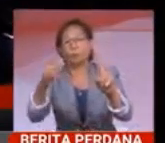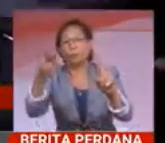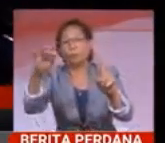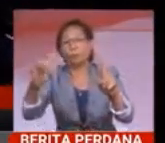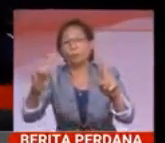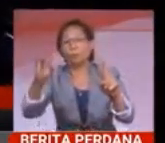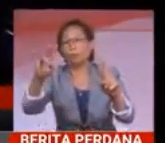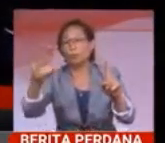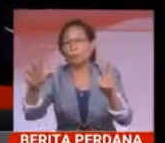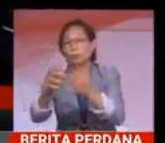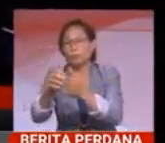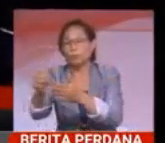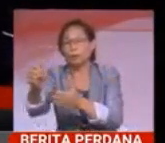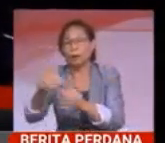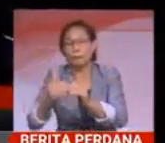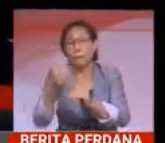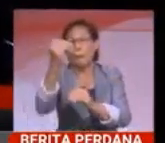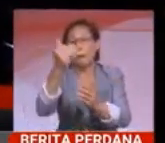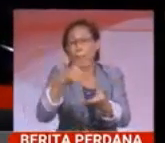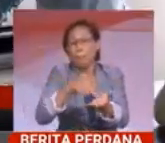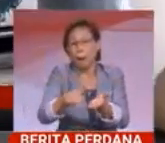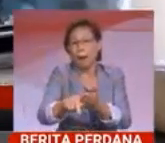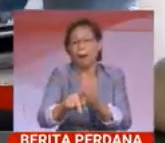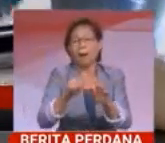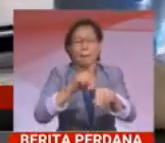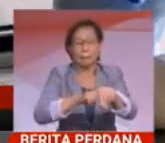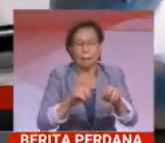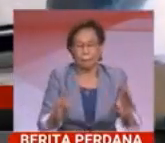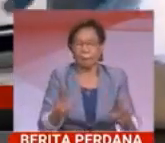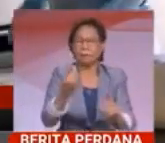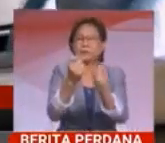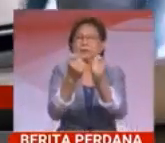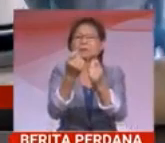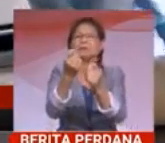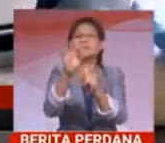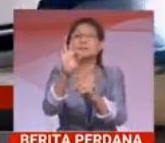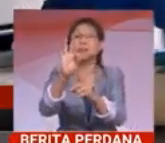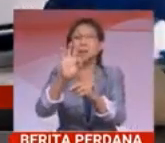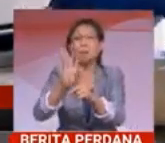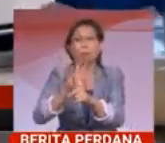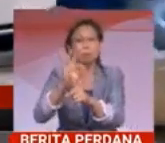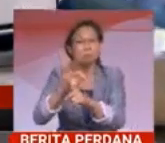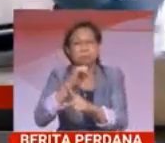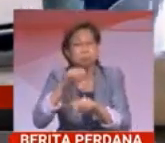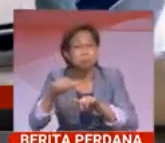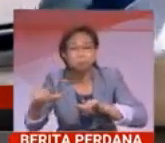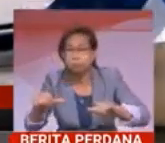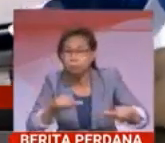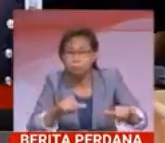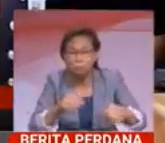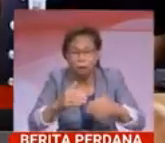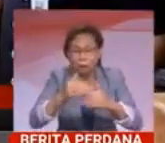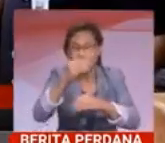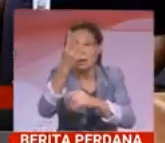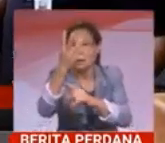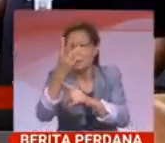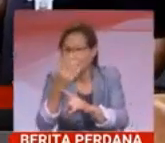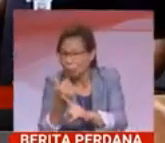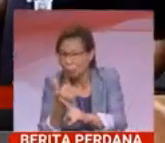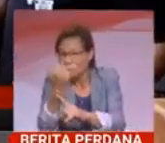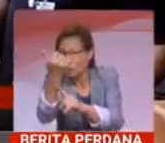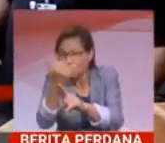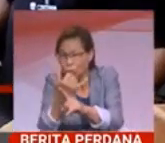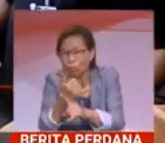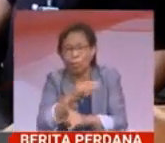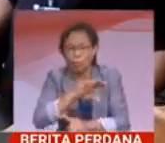5875 ringgit bagi tempo 19 bulan walaupun ia sudah tidak aktif melebihi tempoh 6 bulan video